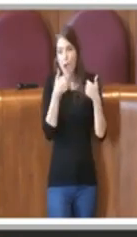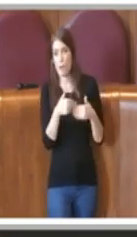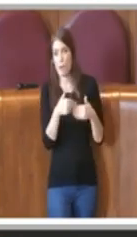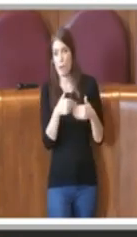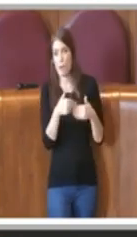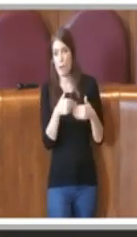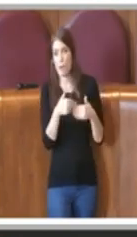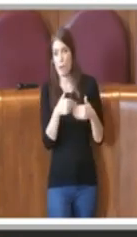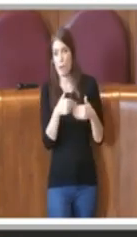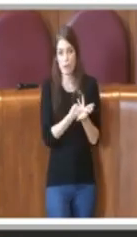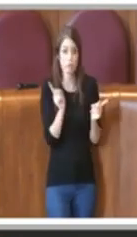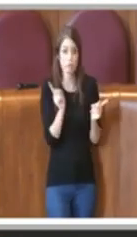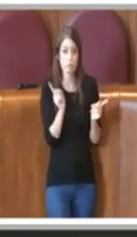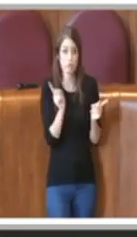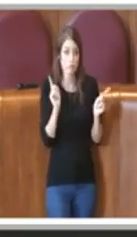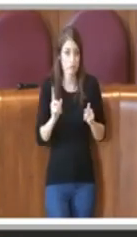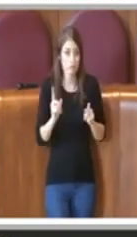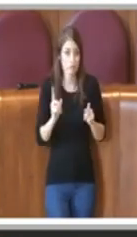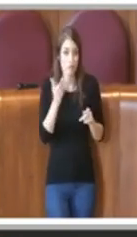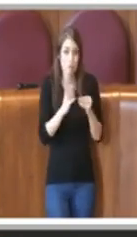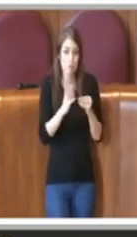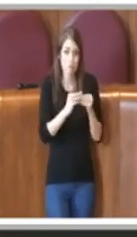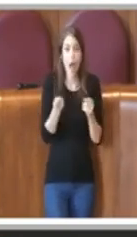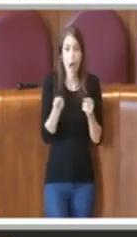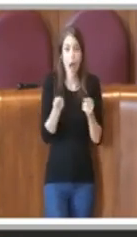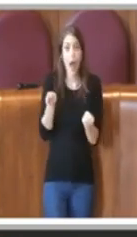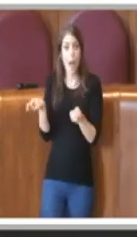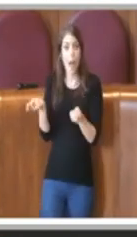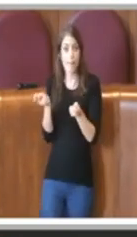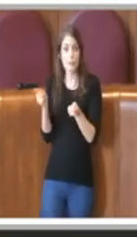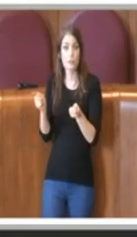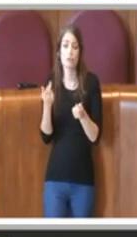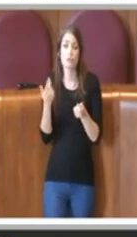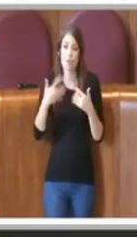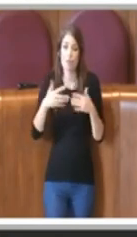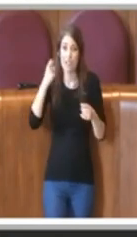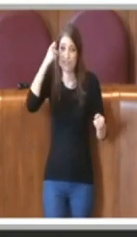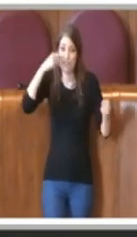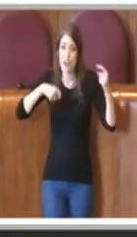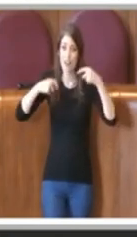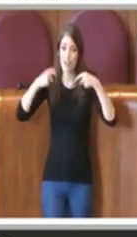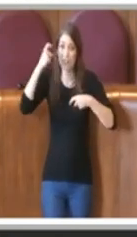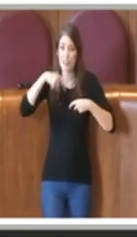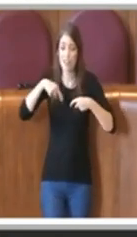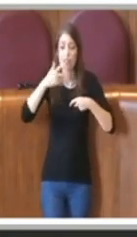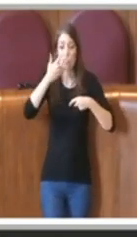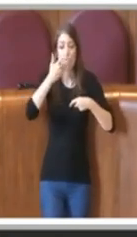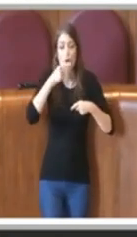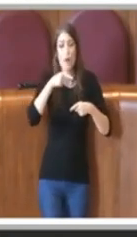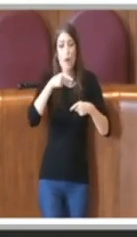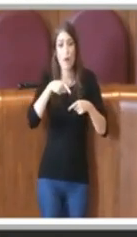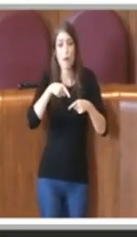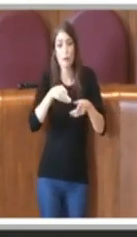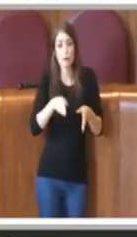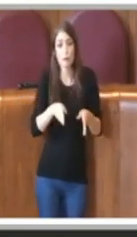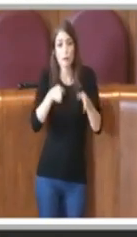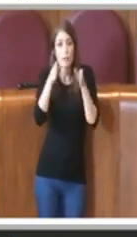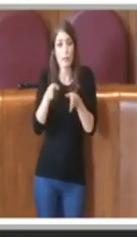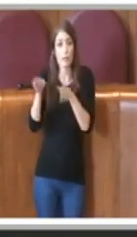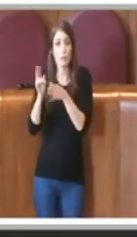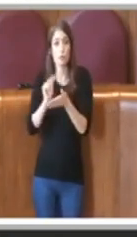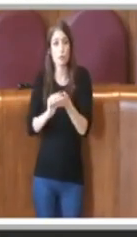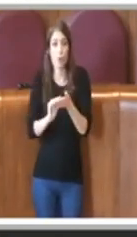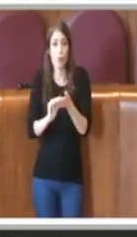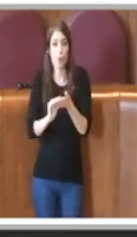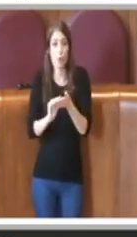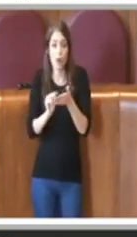abbandonati. L'amministrazione fa già molta fatica a mantenere, diciamo, gli edifici scolastici che